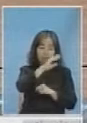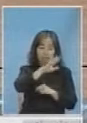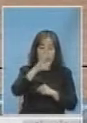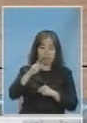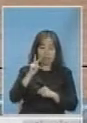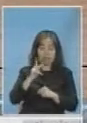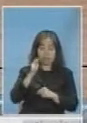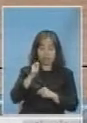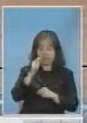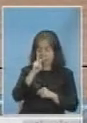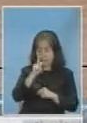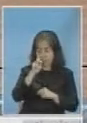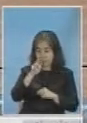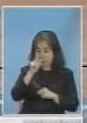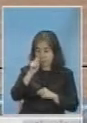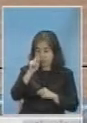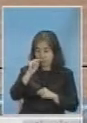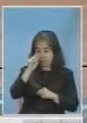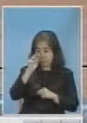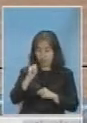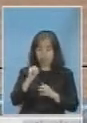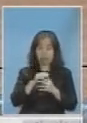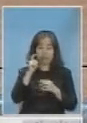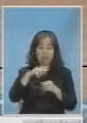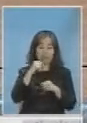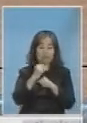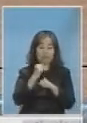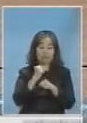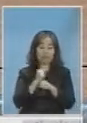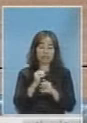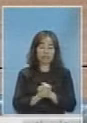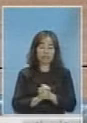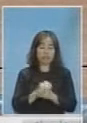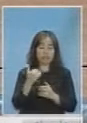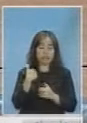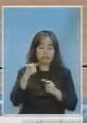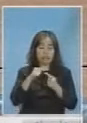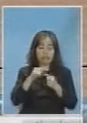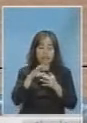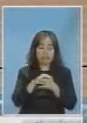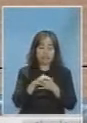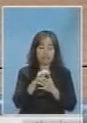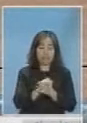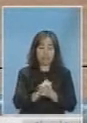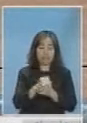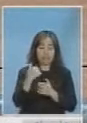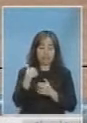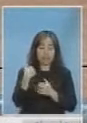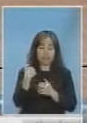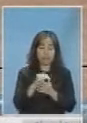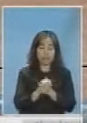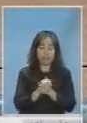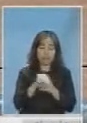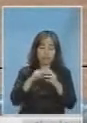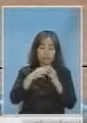ทำนะครับและที่สำคัญก็คือว่ากรมน.มีโครงสร้างกลไกต่างๆครอบคลุมทั่วประเทศอยู่แล้ว